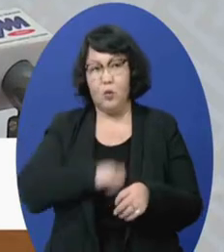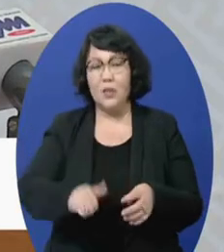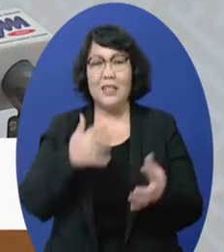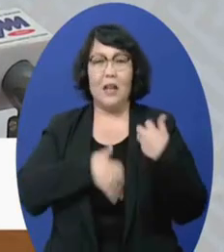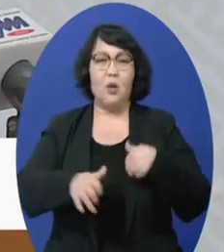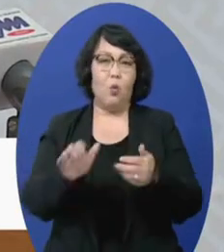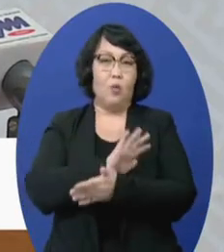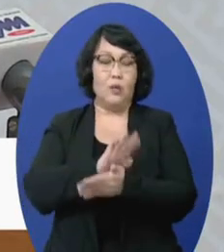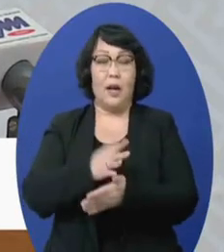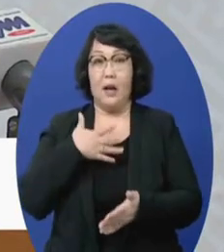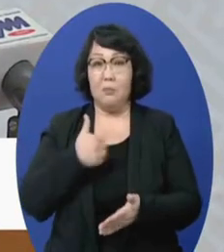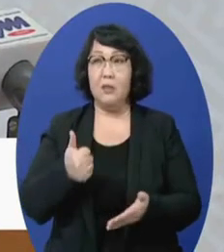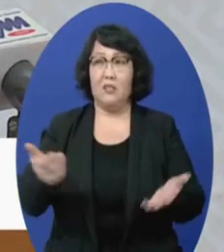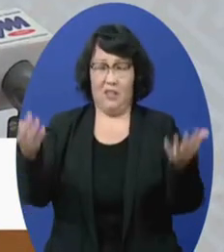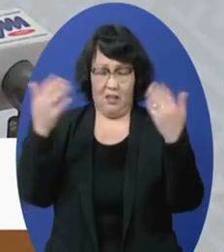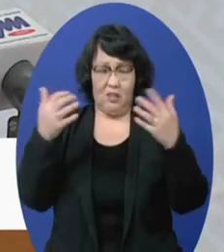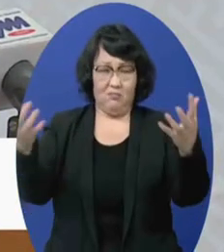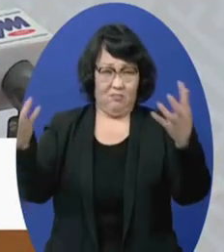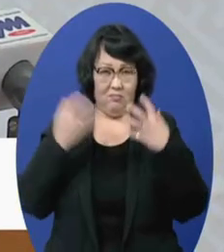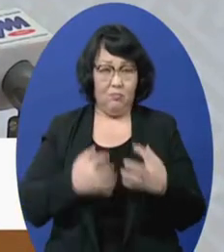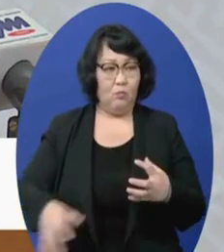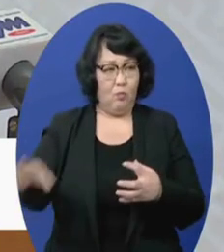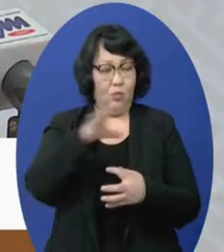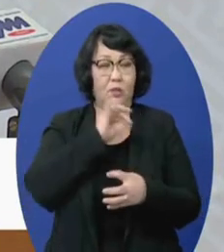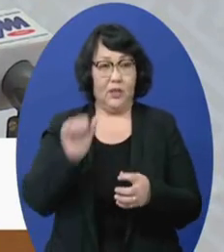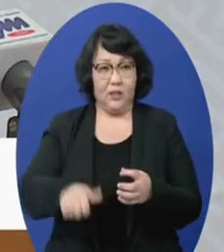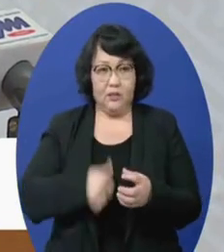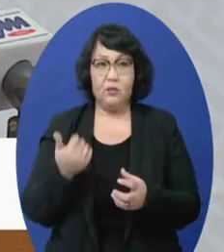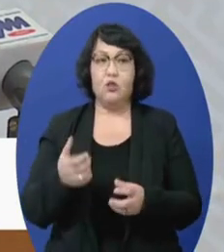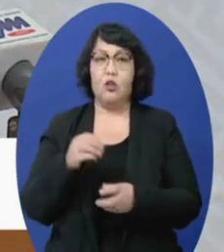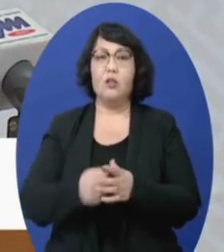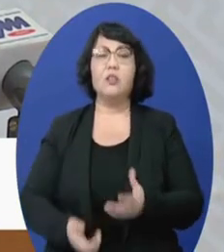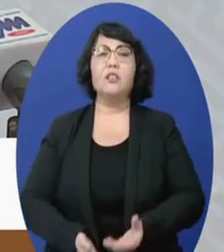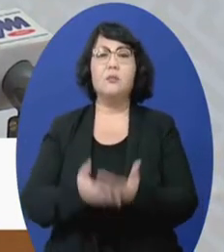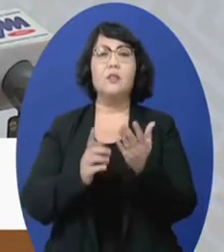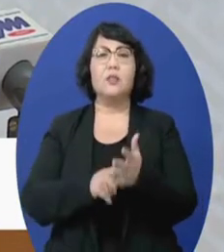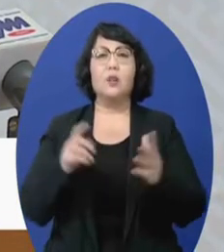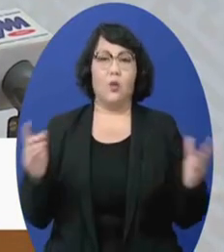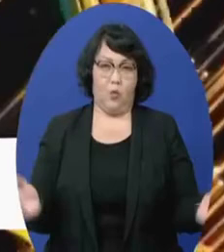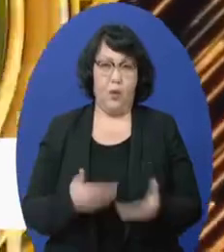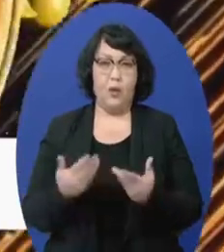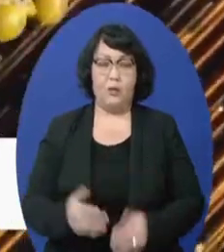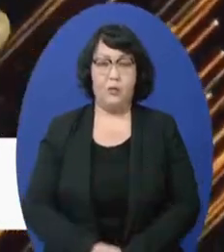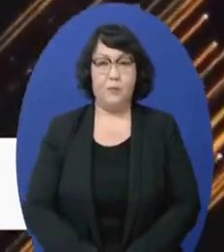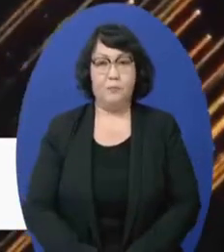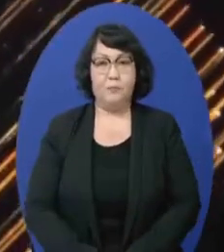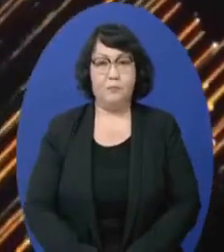мянгад авчрахын төлөө бүгдээрээ одоо оролцож дэмжицгээе гэж одоо уриалж байна.